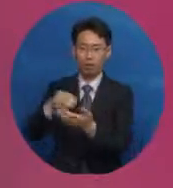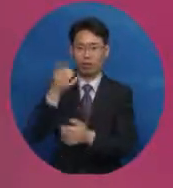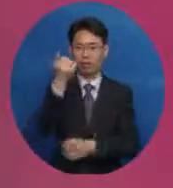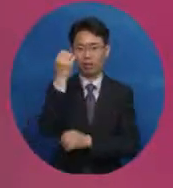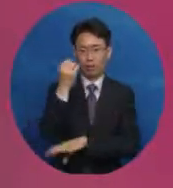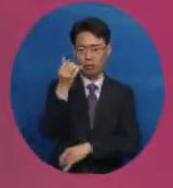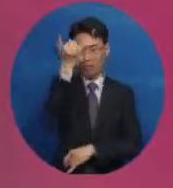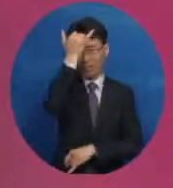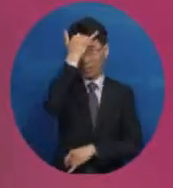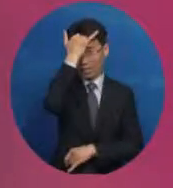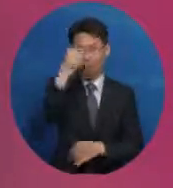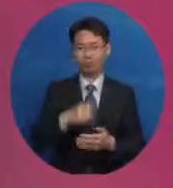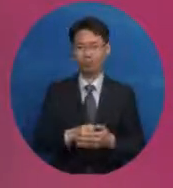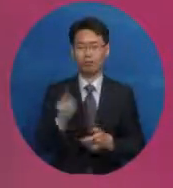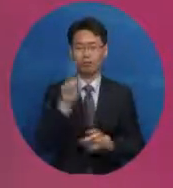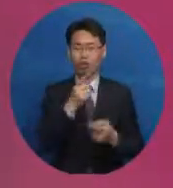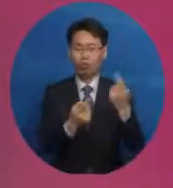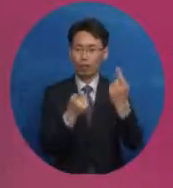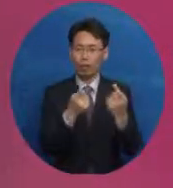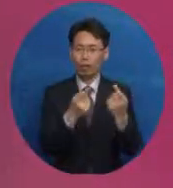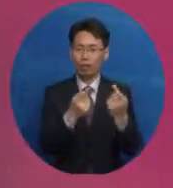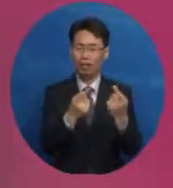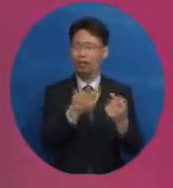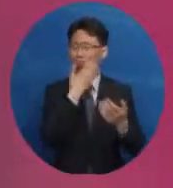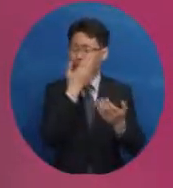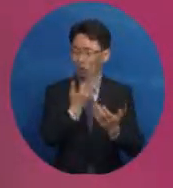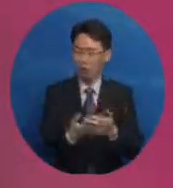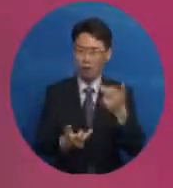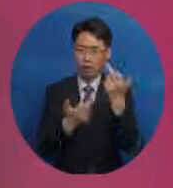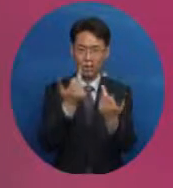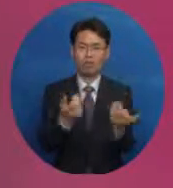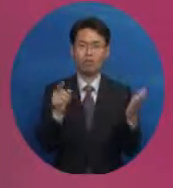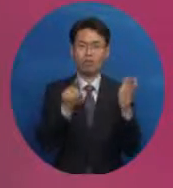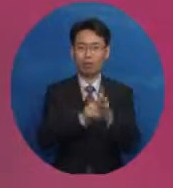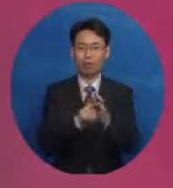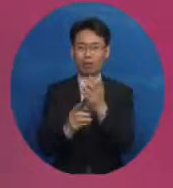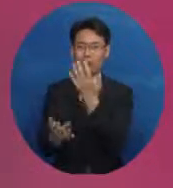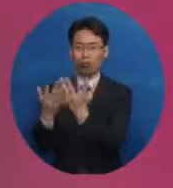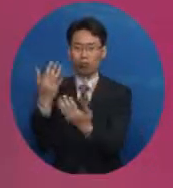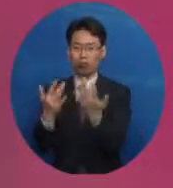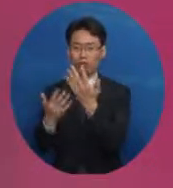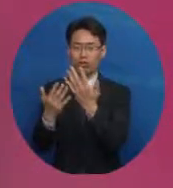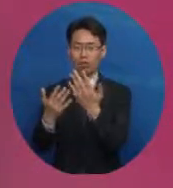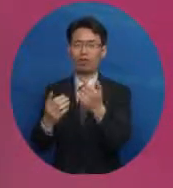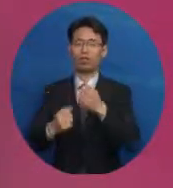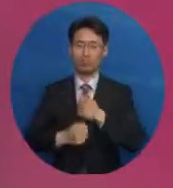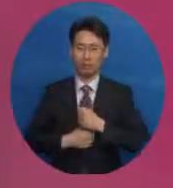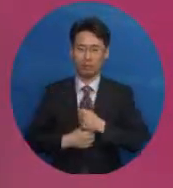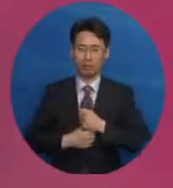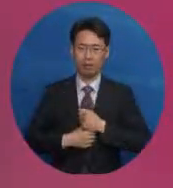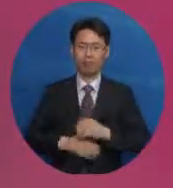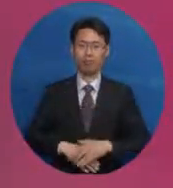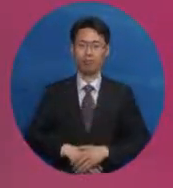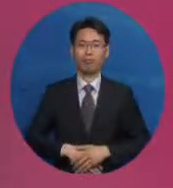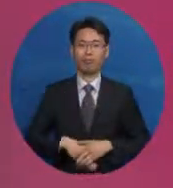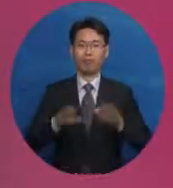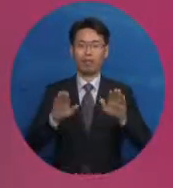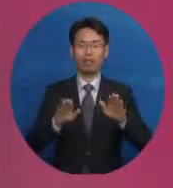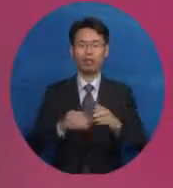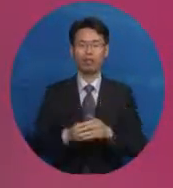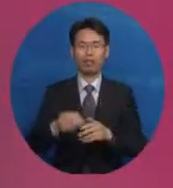기본적인 에티켓이겠죠? 그리고 무엇보다 한순간의 소중한 산을 앗아갈 수 있는 산불